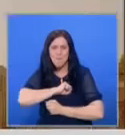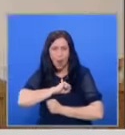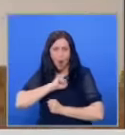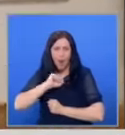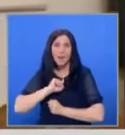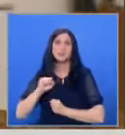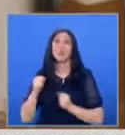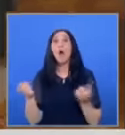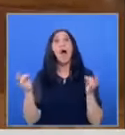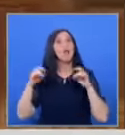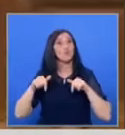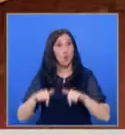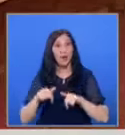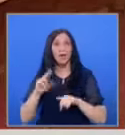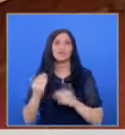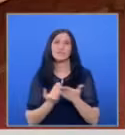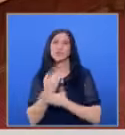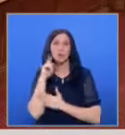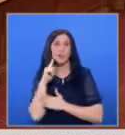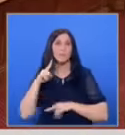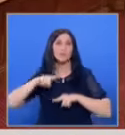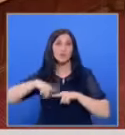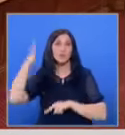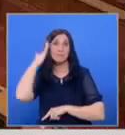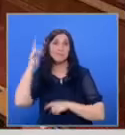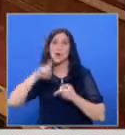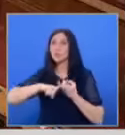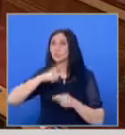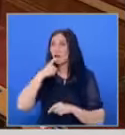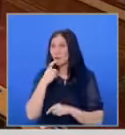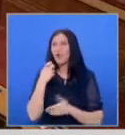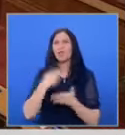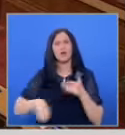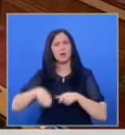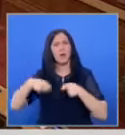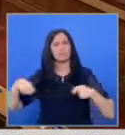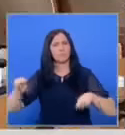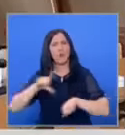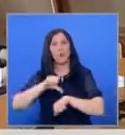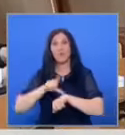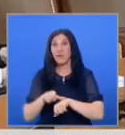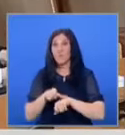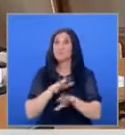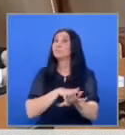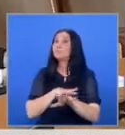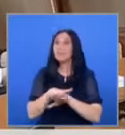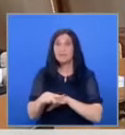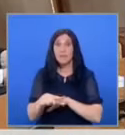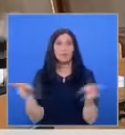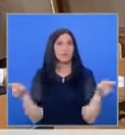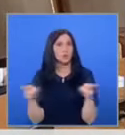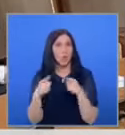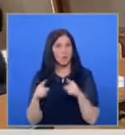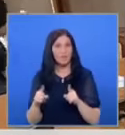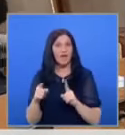актуален, каза в началото на деня правосъдният министър Крум Зарков. Твърде дълго време системата се